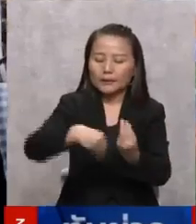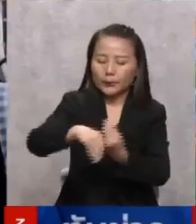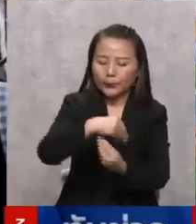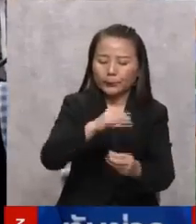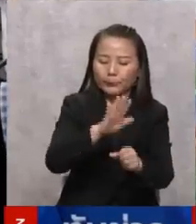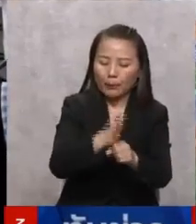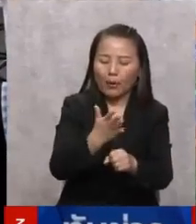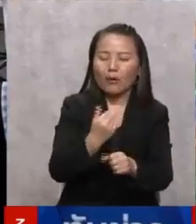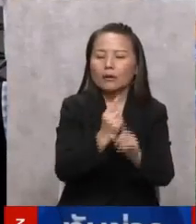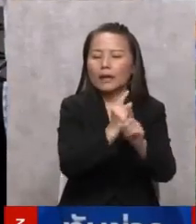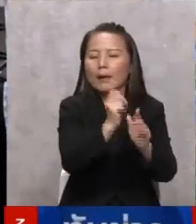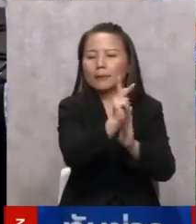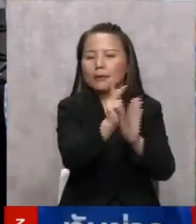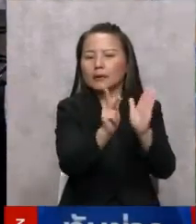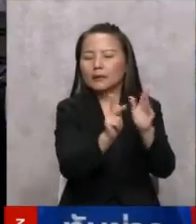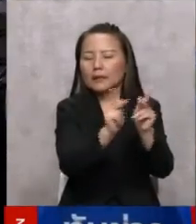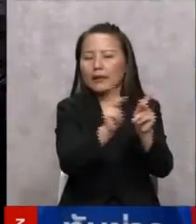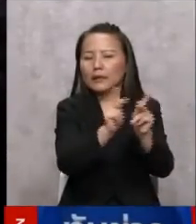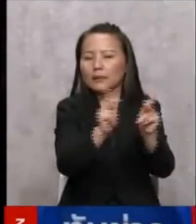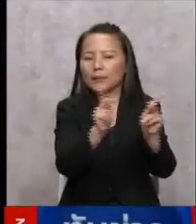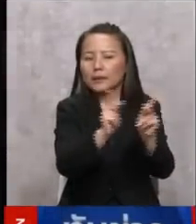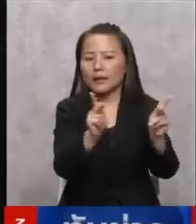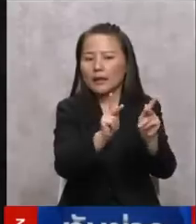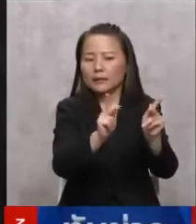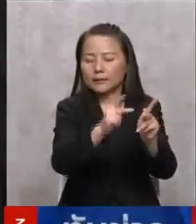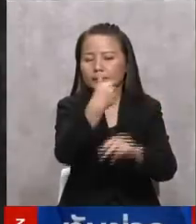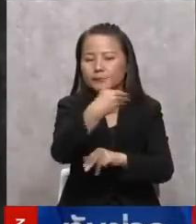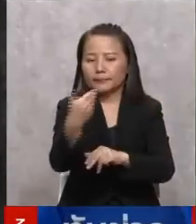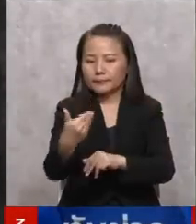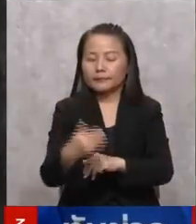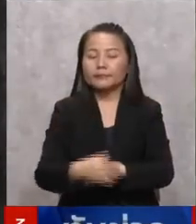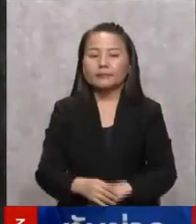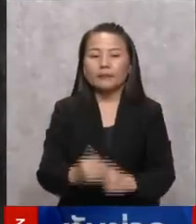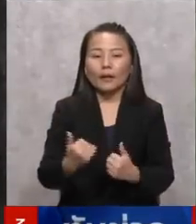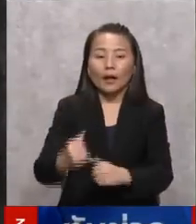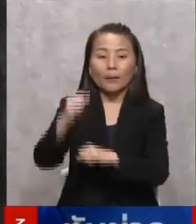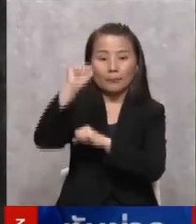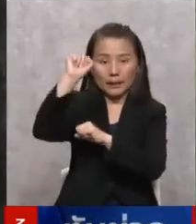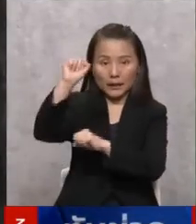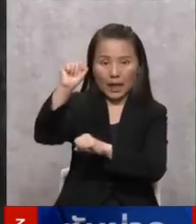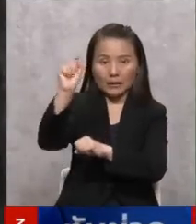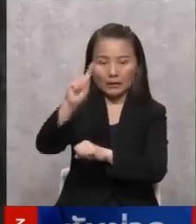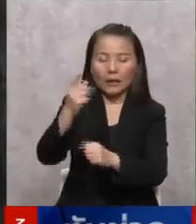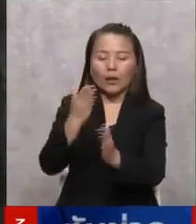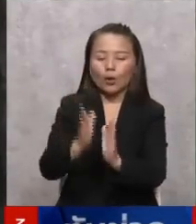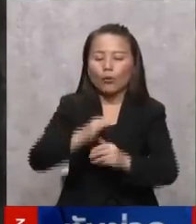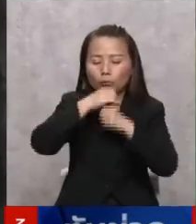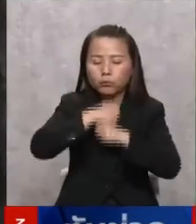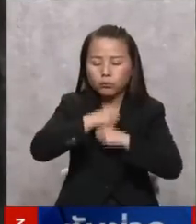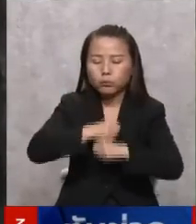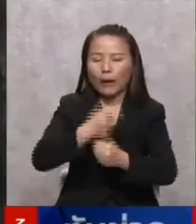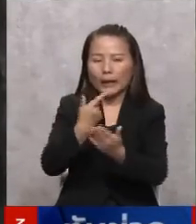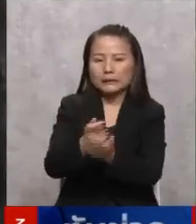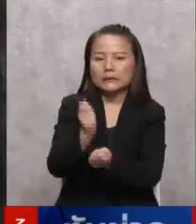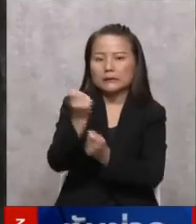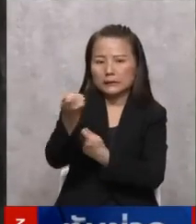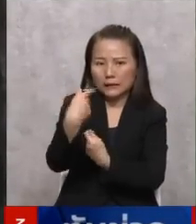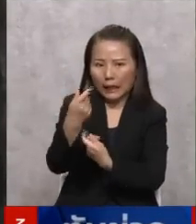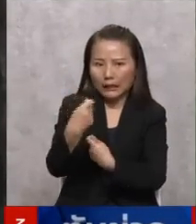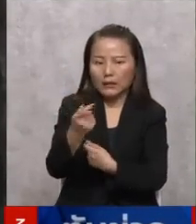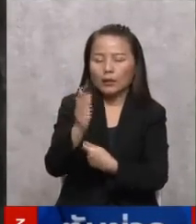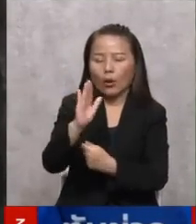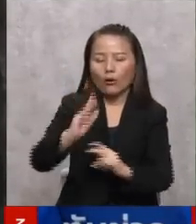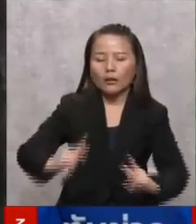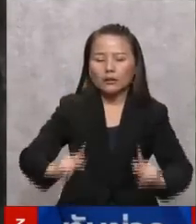ตามที่คณะกรรมการผู้สูงอายุแห่งชาติกำหนดครับการประกาศรับเบี้ยเลี้ยงผู้สูงอายุฉบับใหม่ของกระทรวงมหาดไท